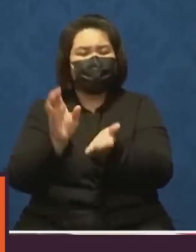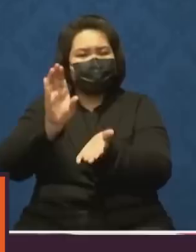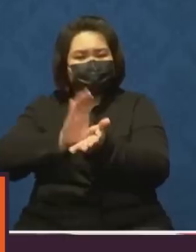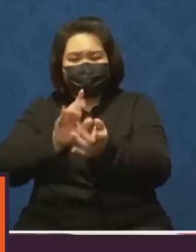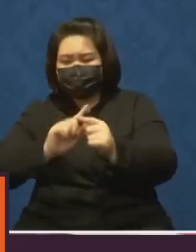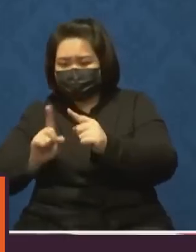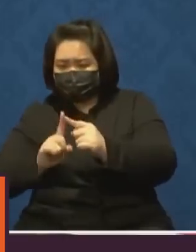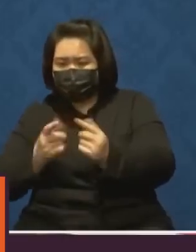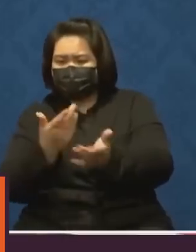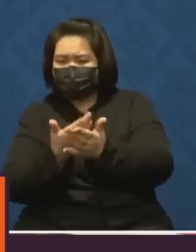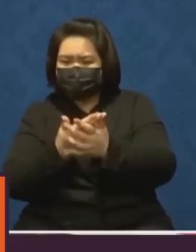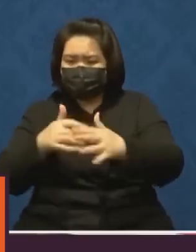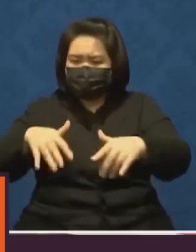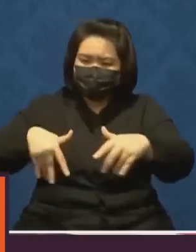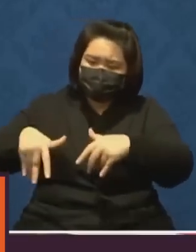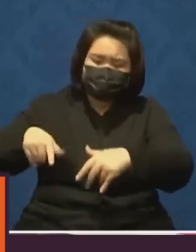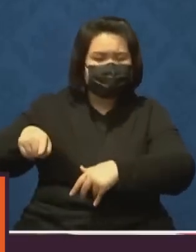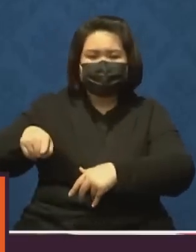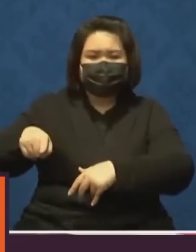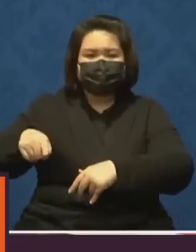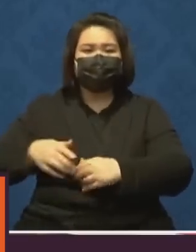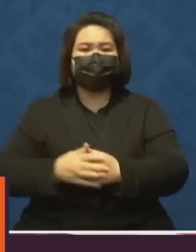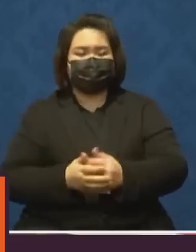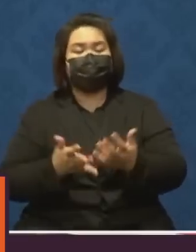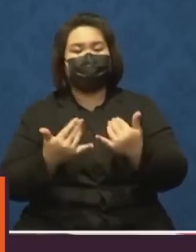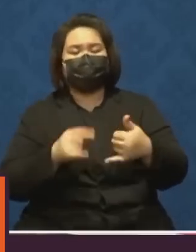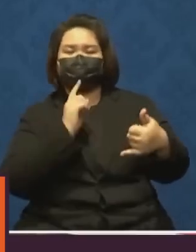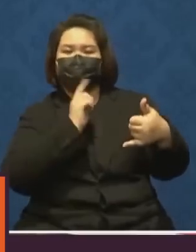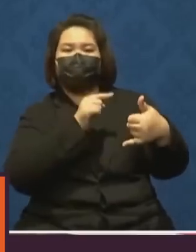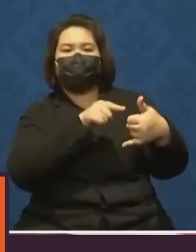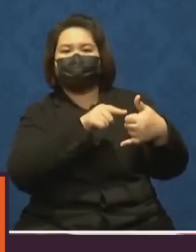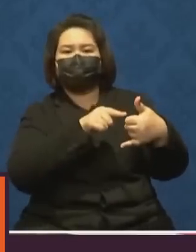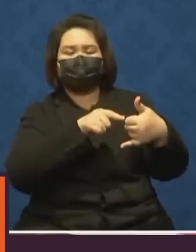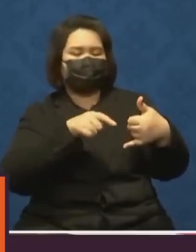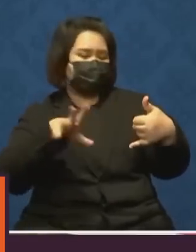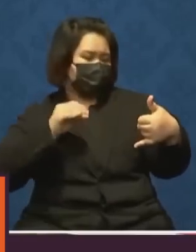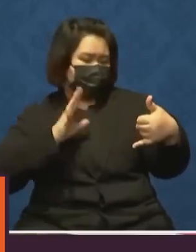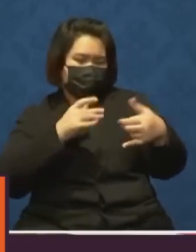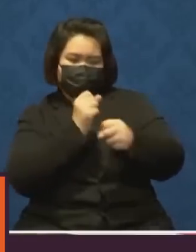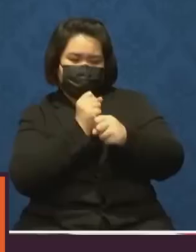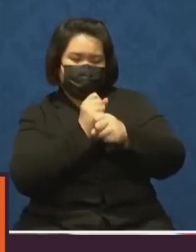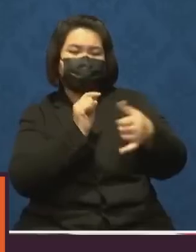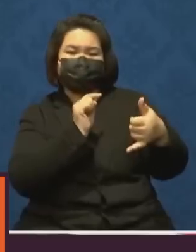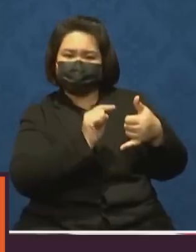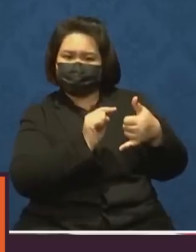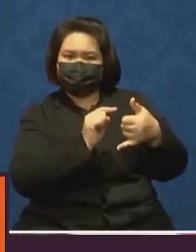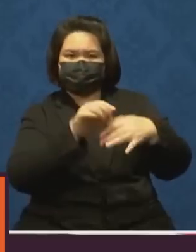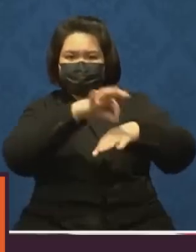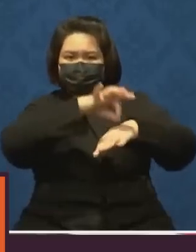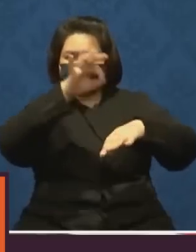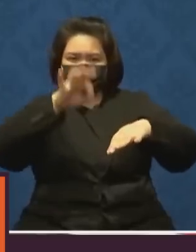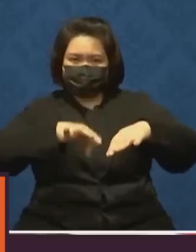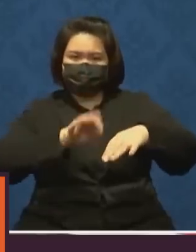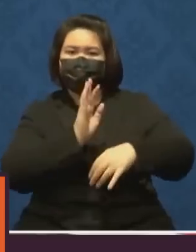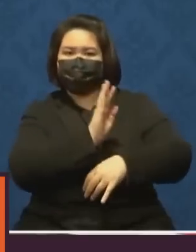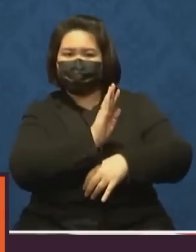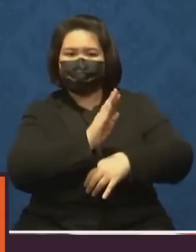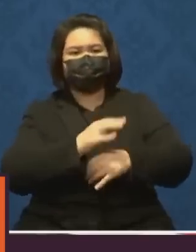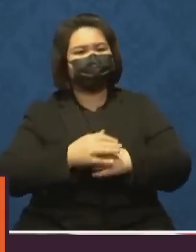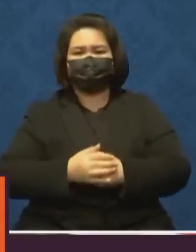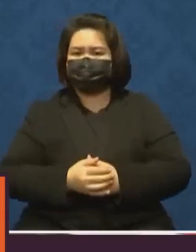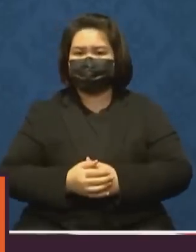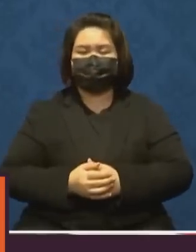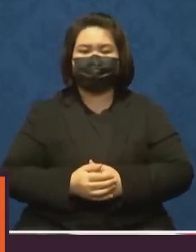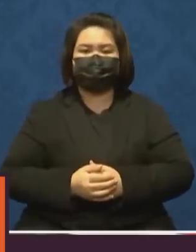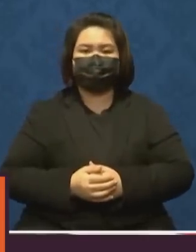เงินจประชาชนผมขอไมไ้วางใจพวกเดกประยุทธจโอชา นายกรธมิรครับเพื่ยุติการสบทออำนาจของระบอบในทุนคุนศึก